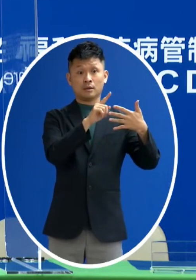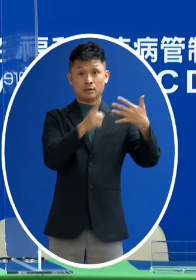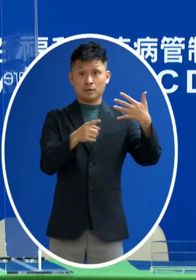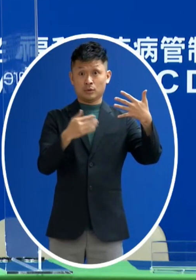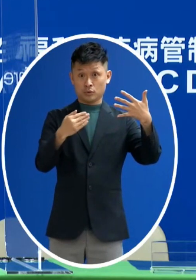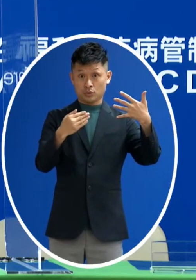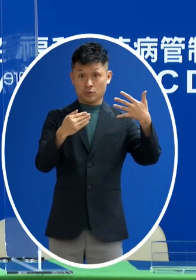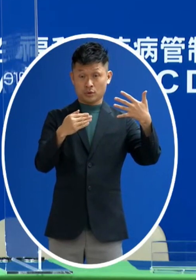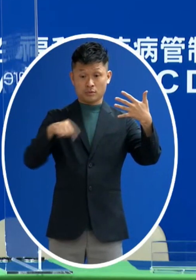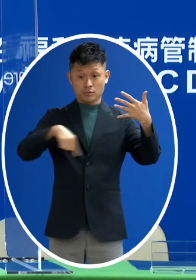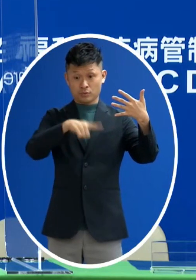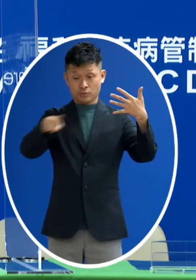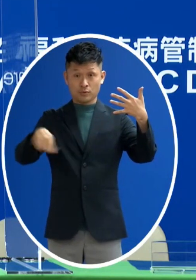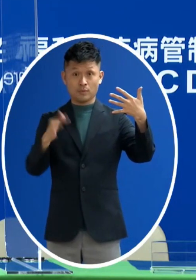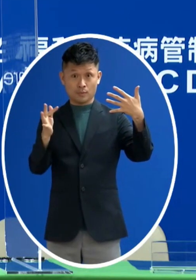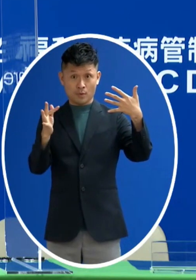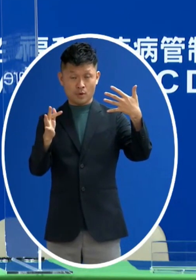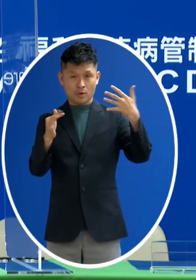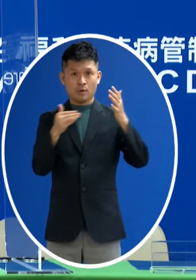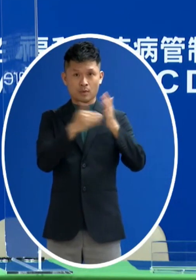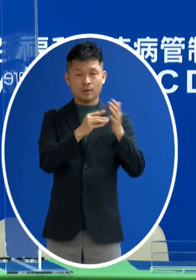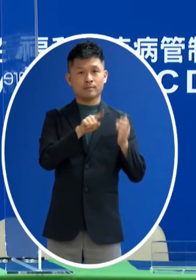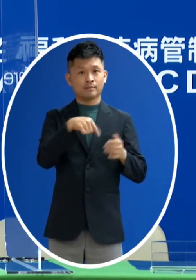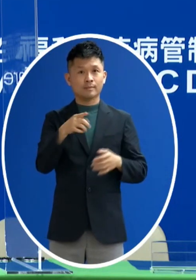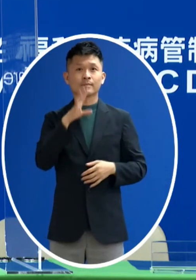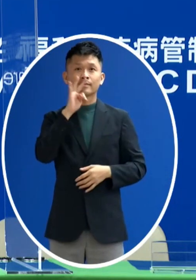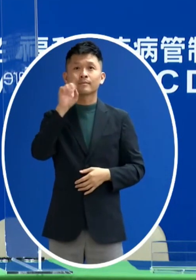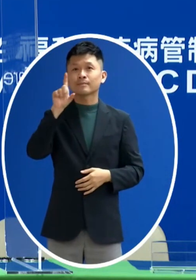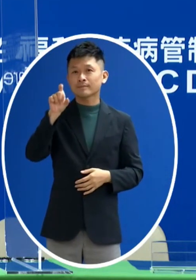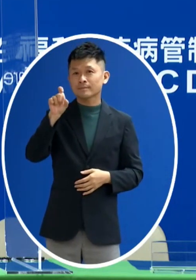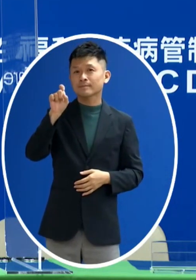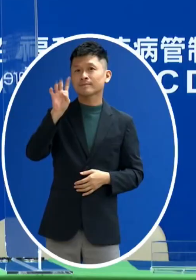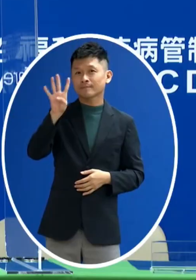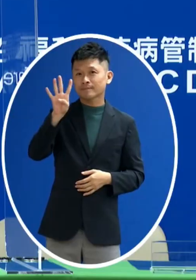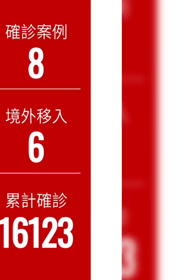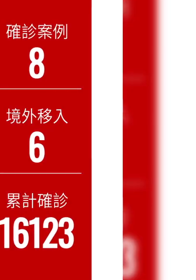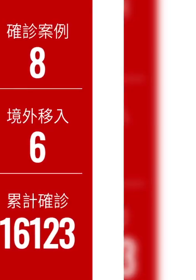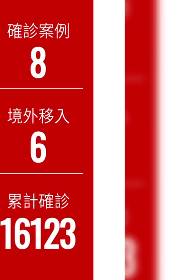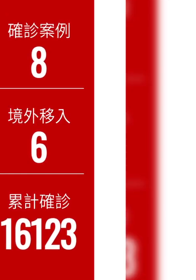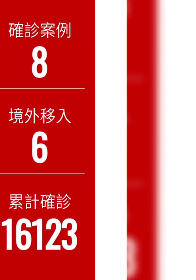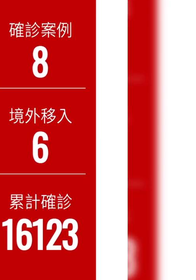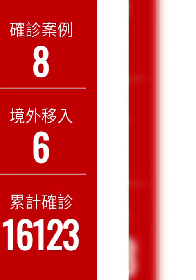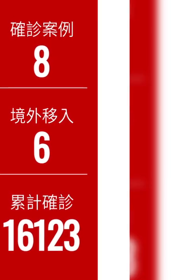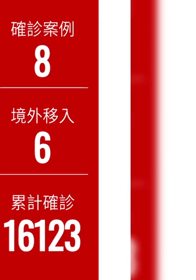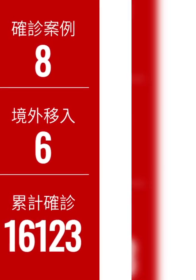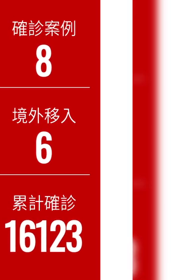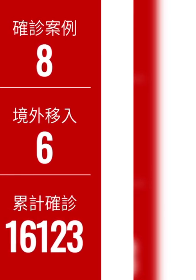之后，就再来就是会朝64岁这个年纪再往下开。